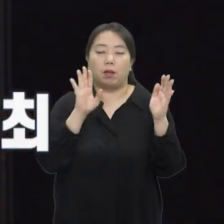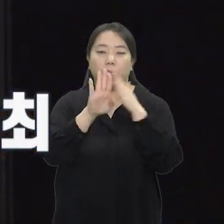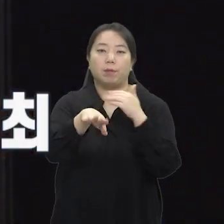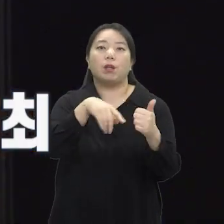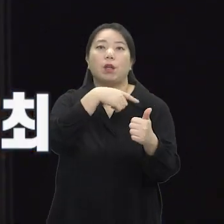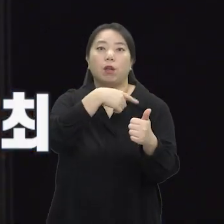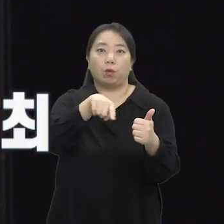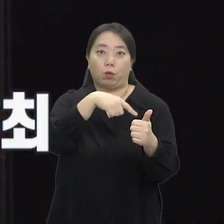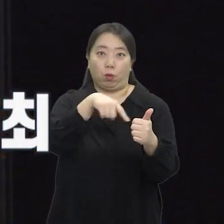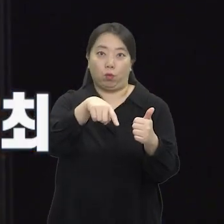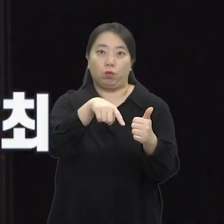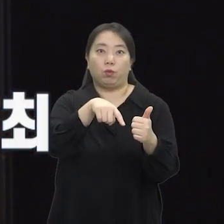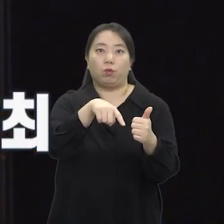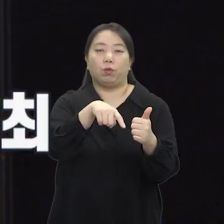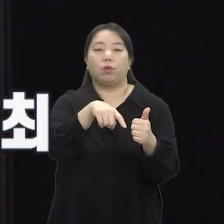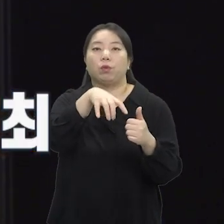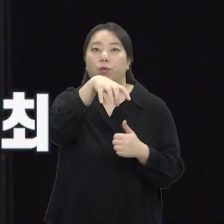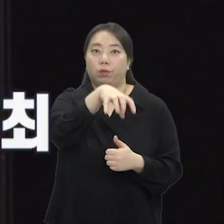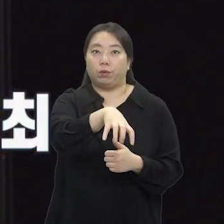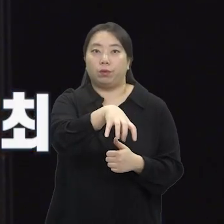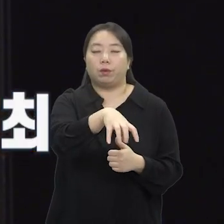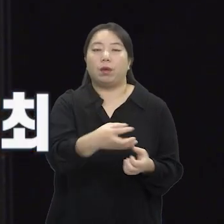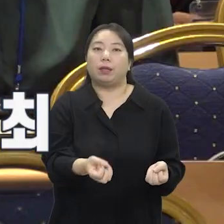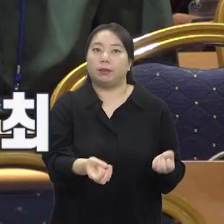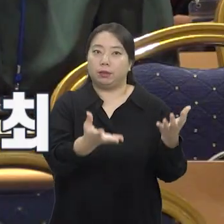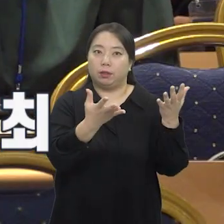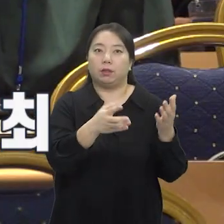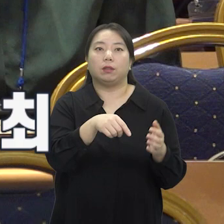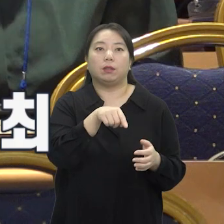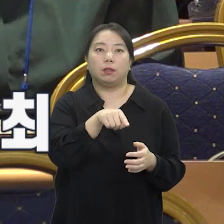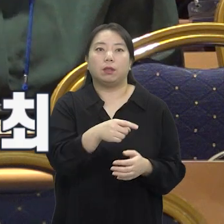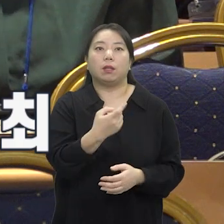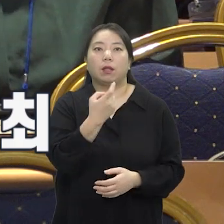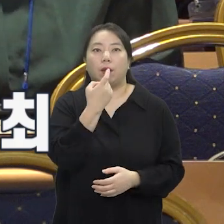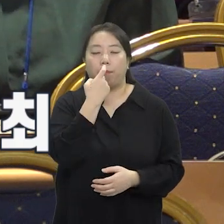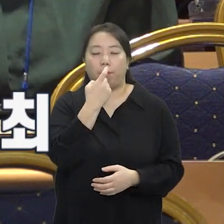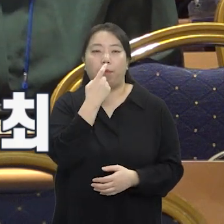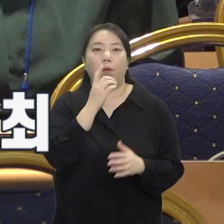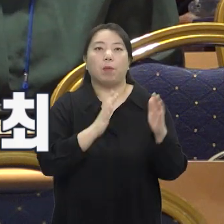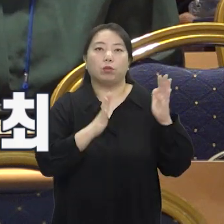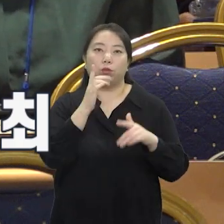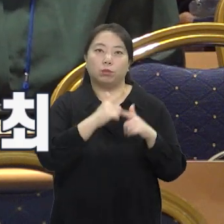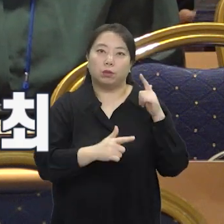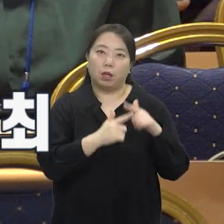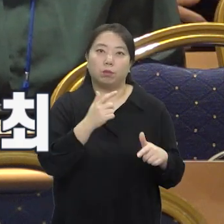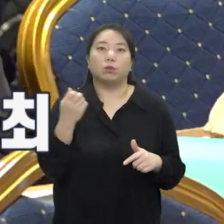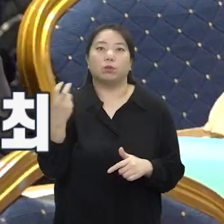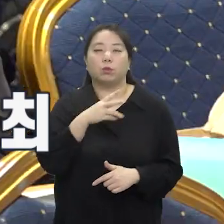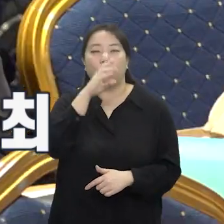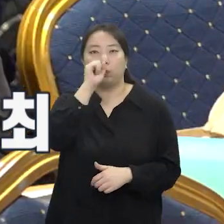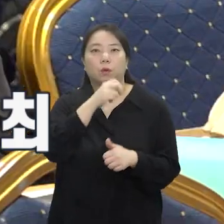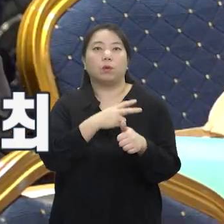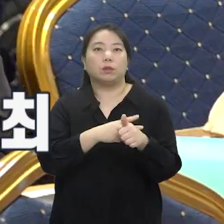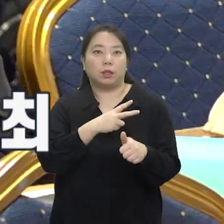미래교육 교원 한마당이 바로 그 행사인데요. 배움의 숨나무학교, 충남좋은교사운동,